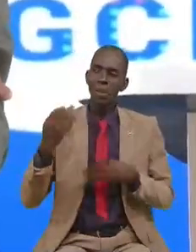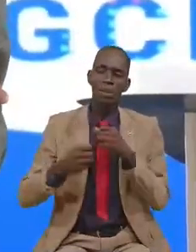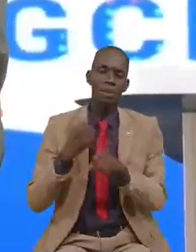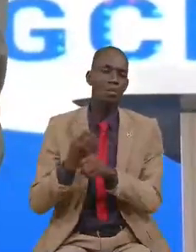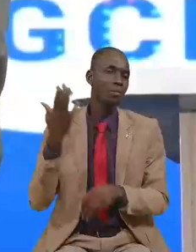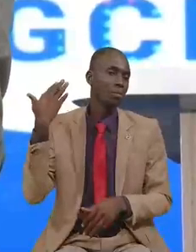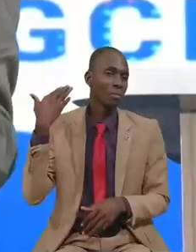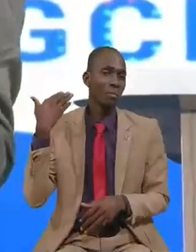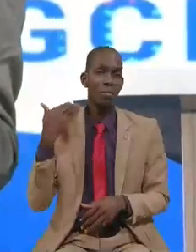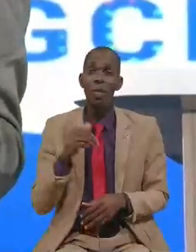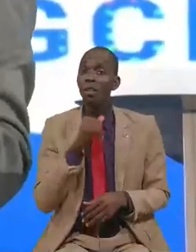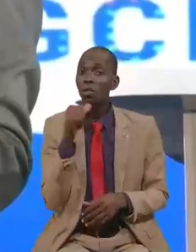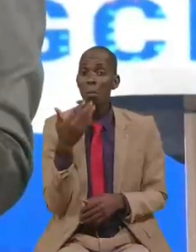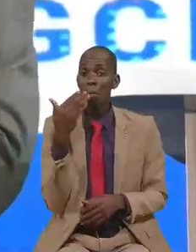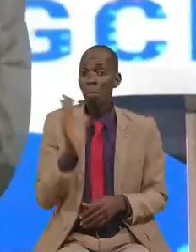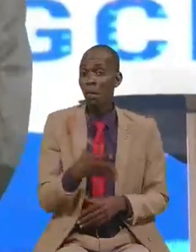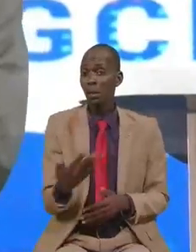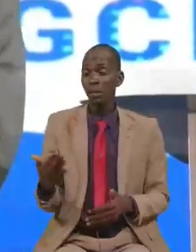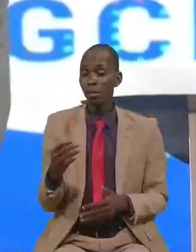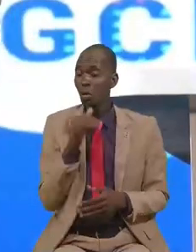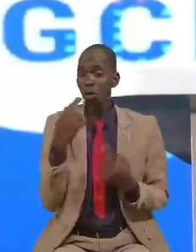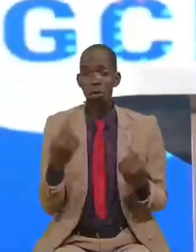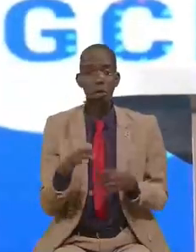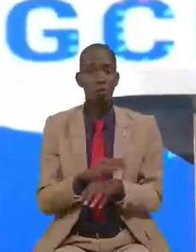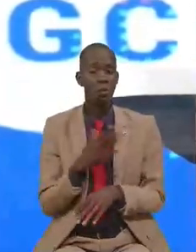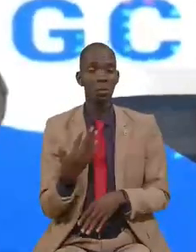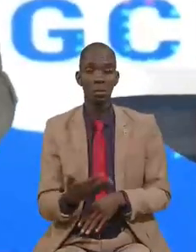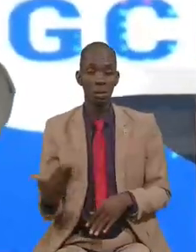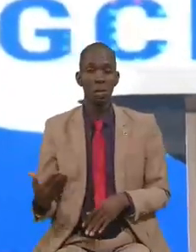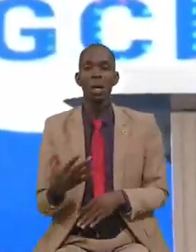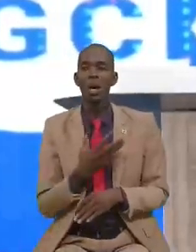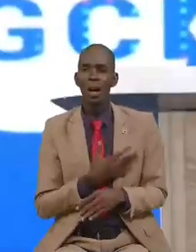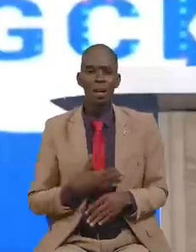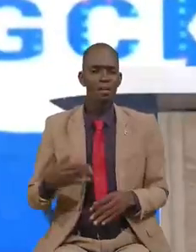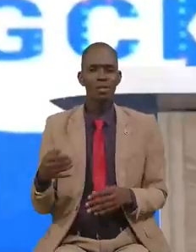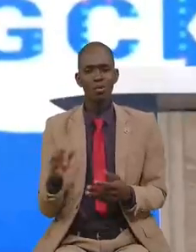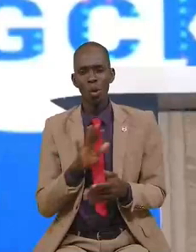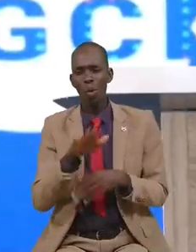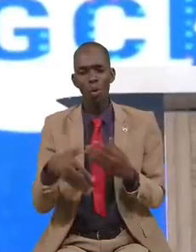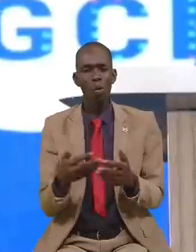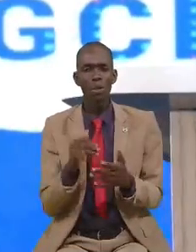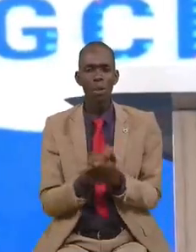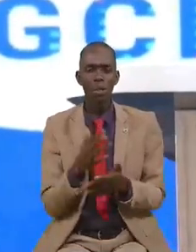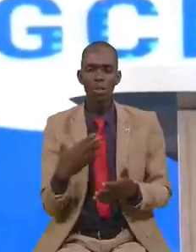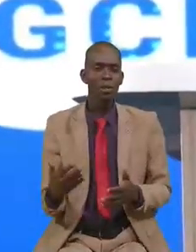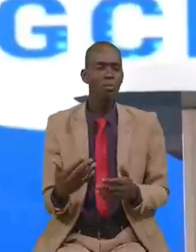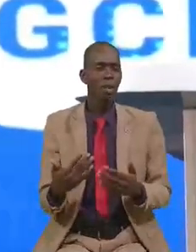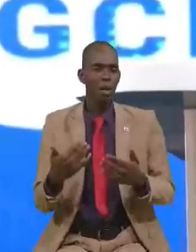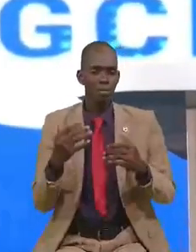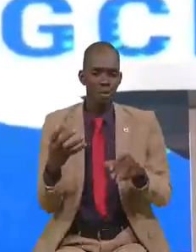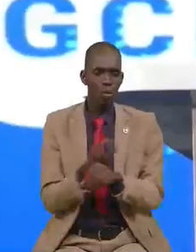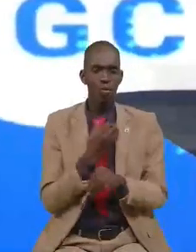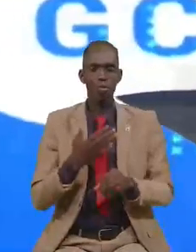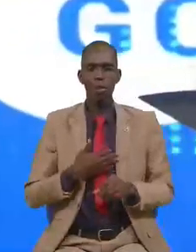pas même pas des choses pécheresses, hein, des choses normales, des choses ordinaires. Et c'était tellement, ça saisissait mon cœur et mon